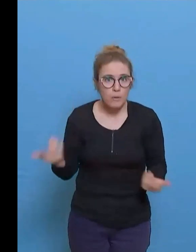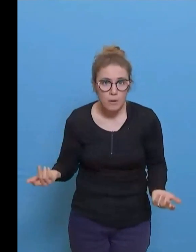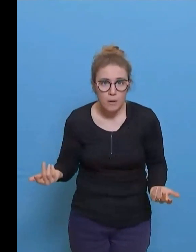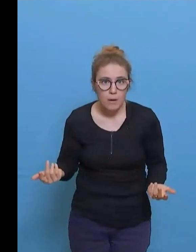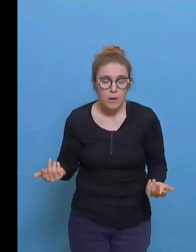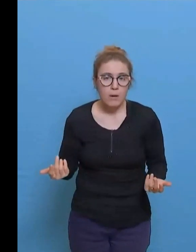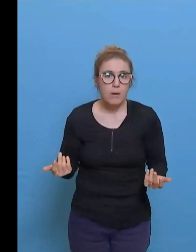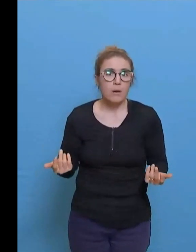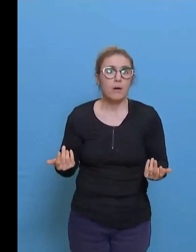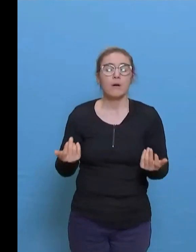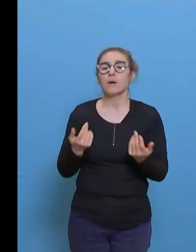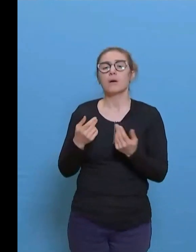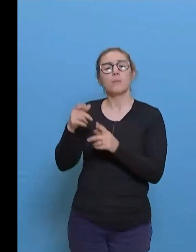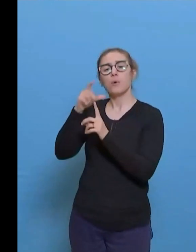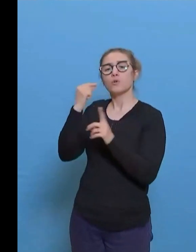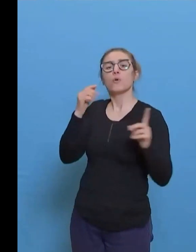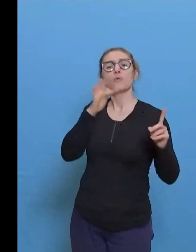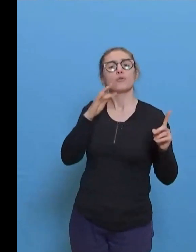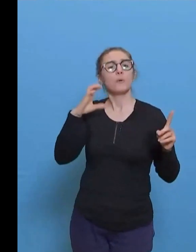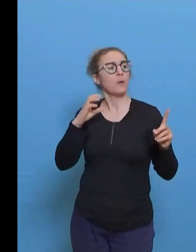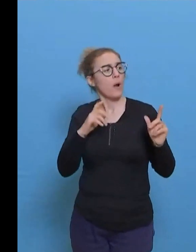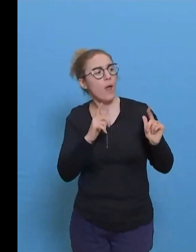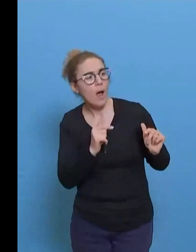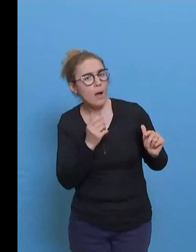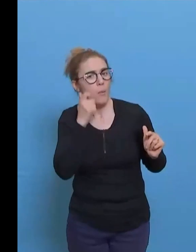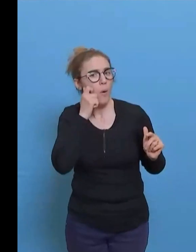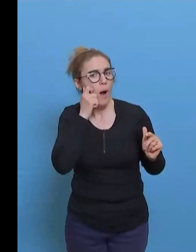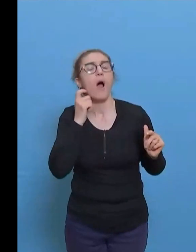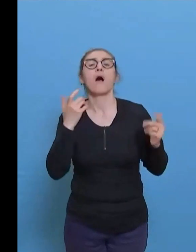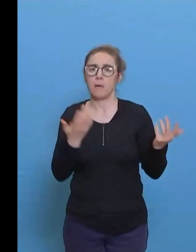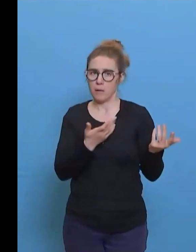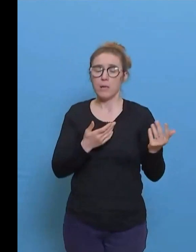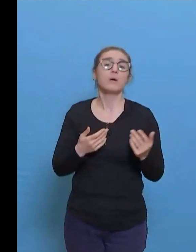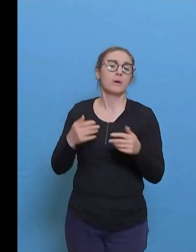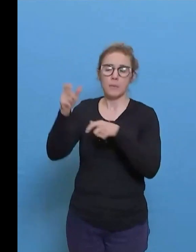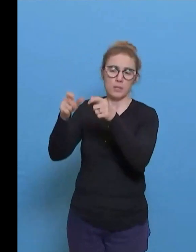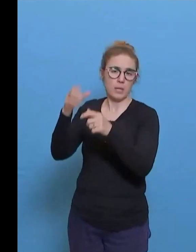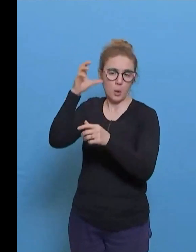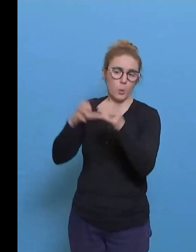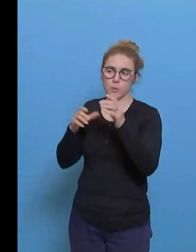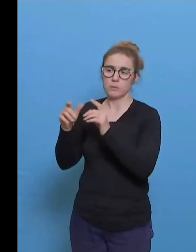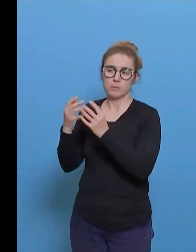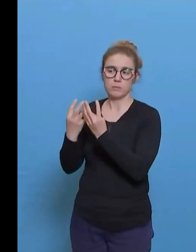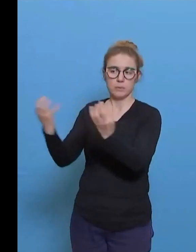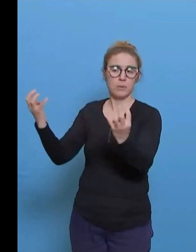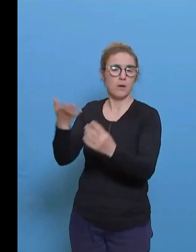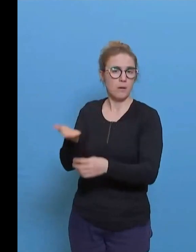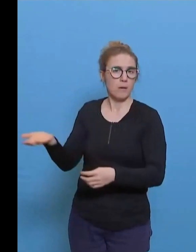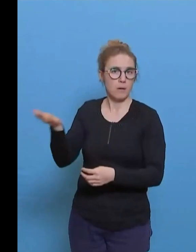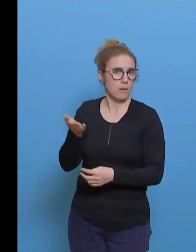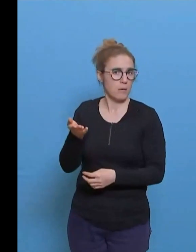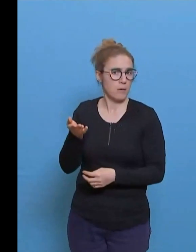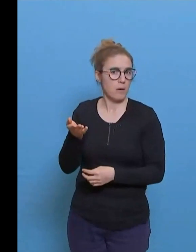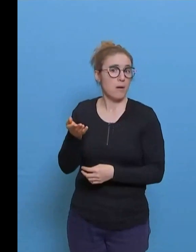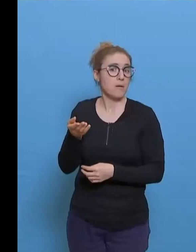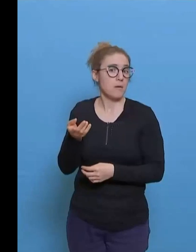sais pas si Foulque Chambardelot est ici, eh bien, celles et ceux qui nous écoutent entendront,